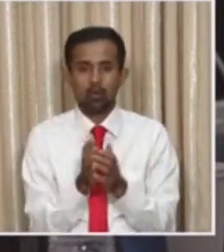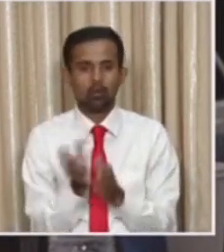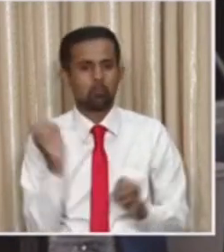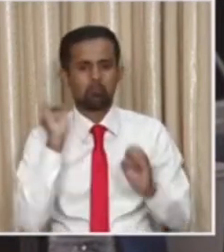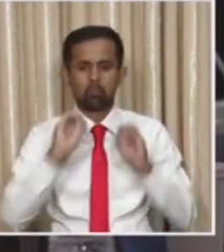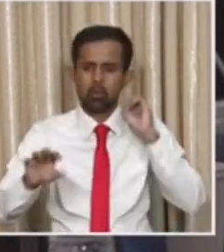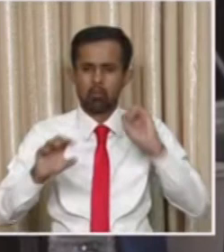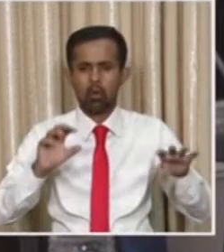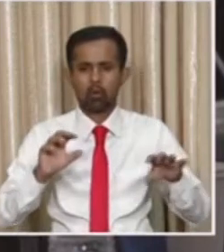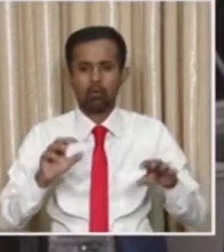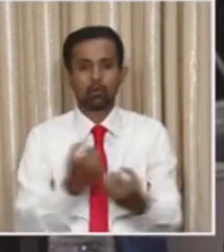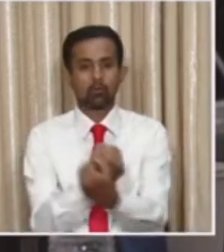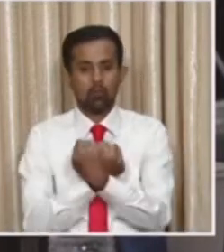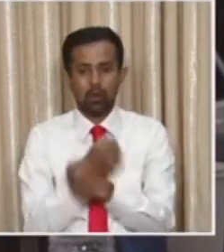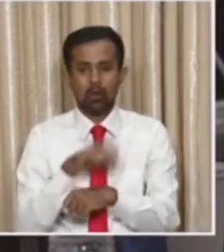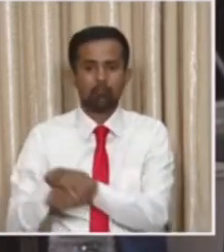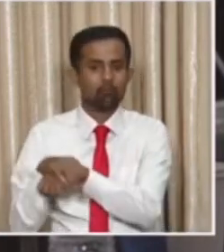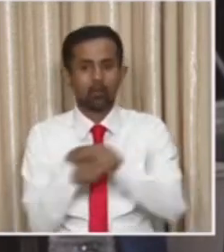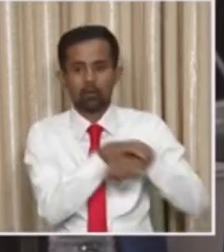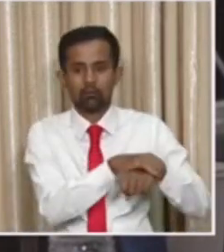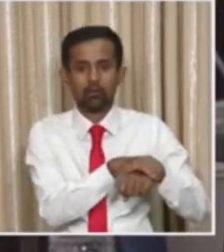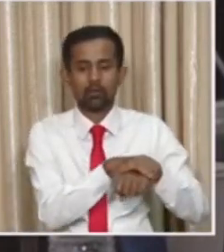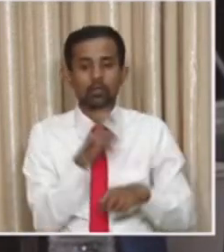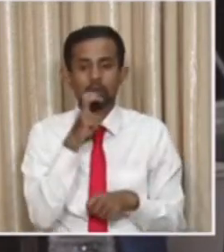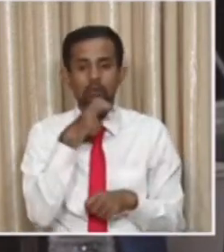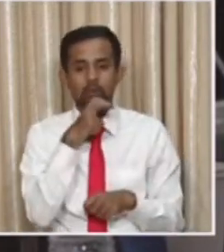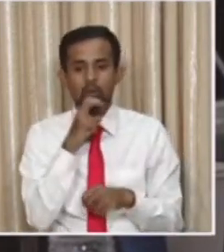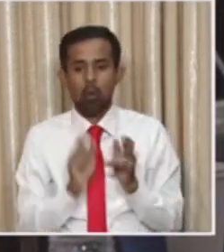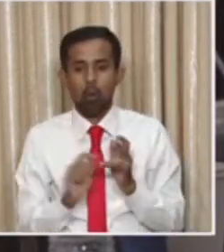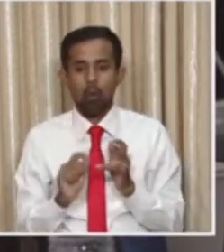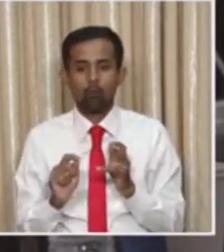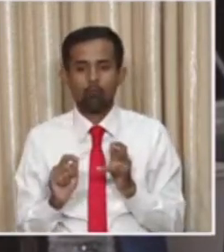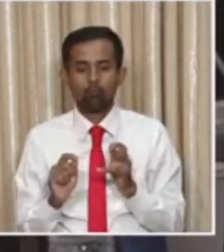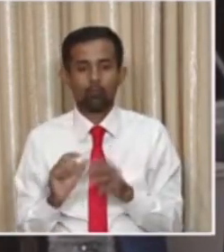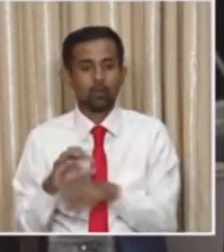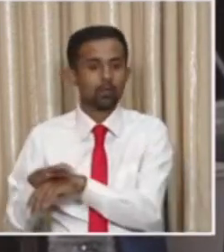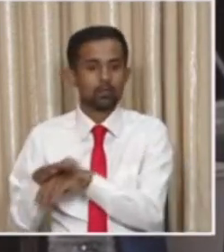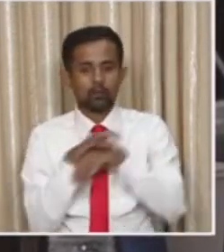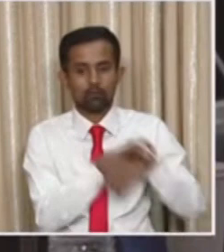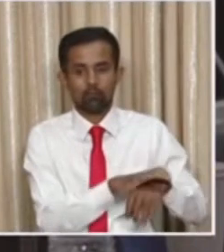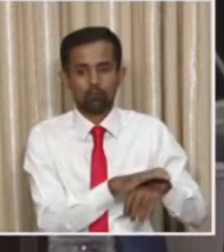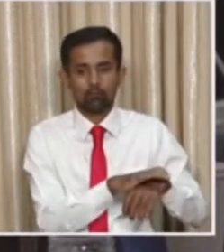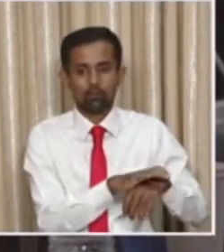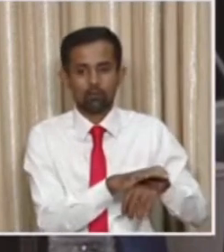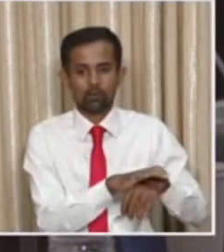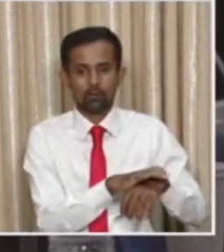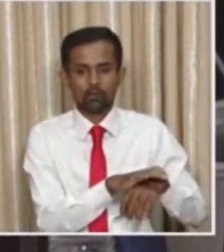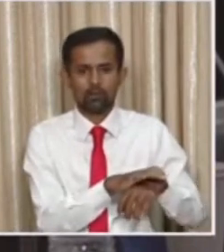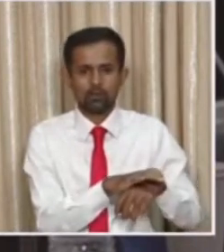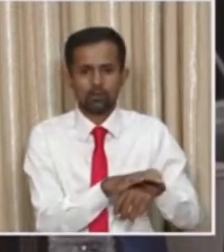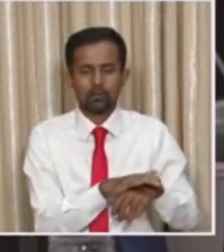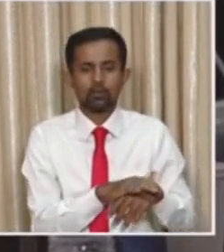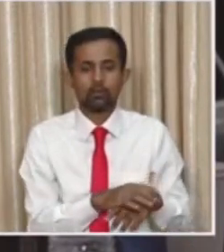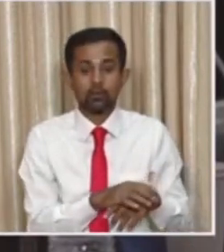கைது செய்து கிளிநொச்சியில் உள்ள அலுவலகத்திற்கு கொண்டு சென்று இரவு முழுவதும் அவர் குந்தி இருக்கக்கூட முடியாத அளவுக்கு உயரமான ஒரு பகுதியிலே அவருடைய கைகள்